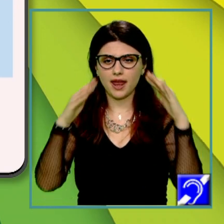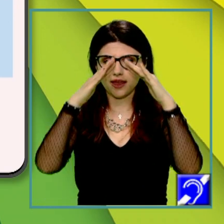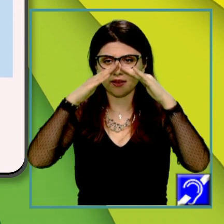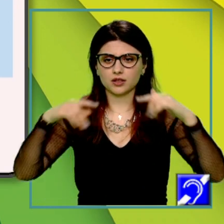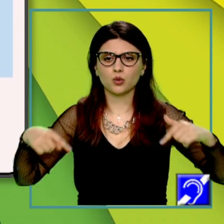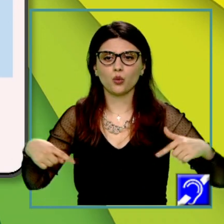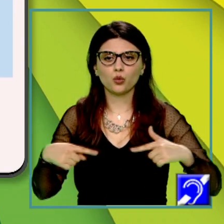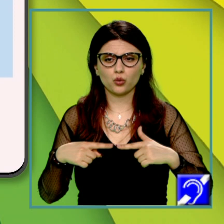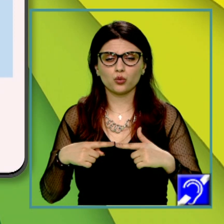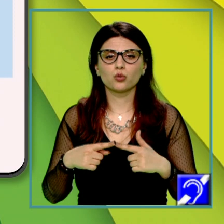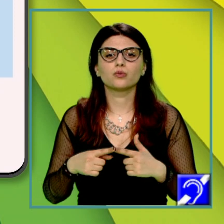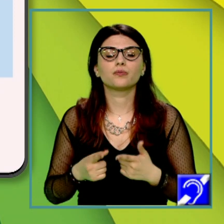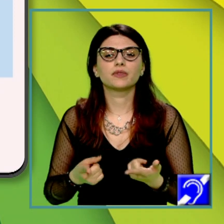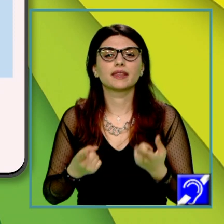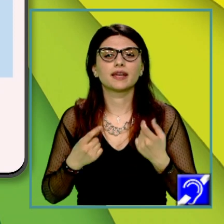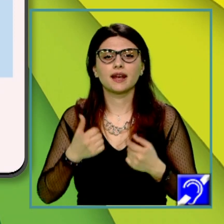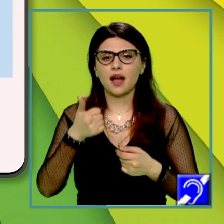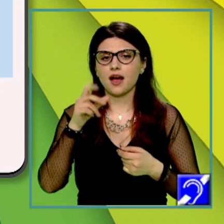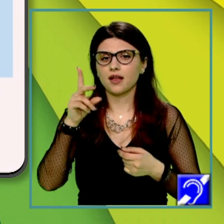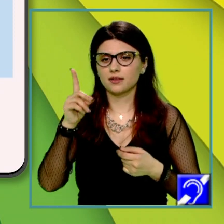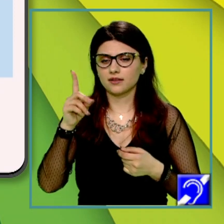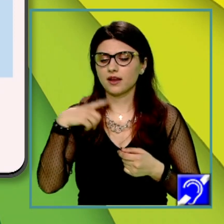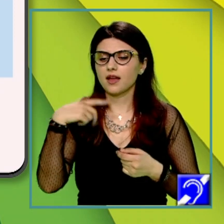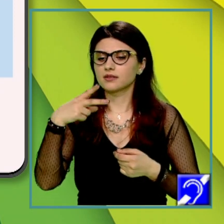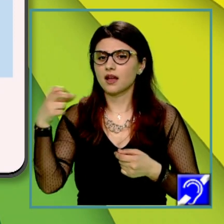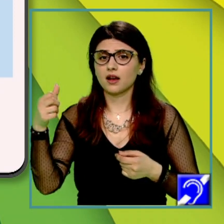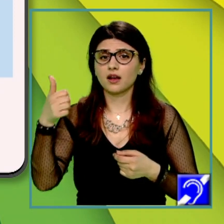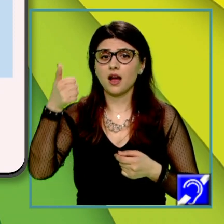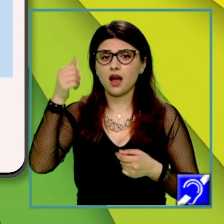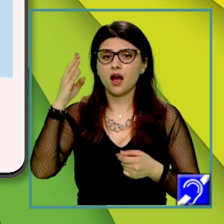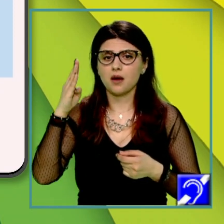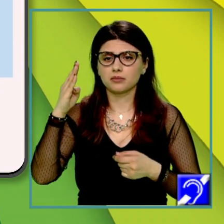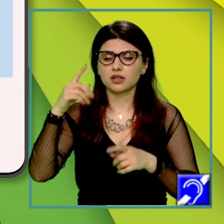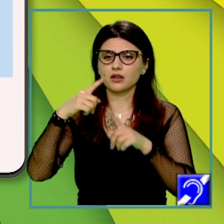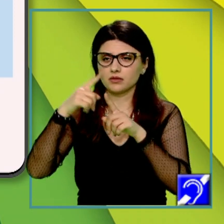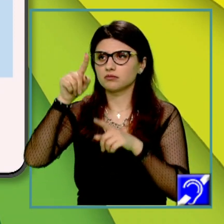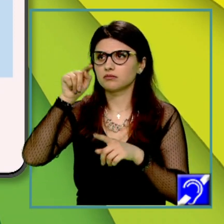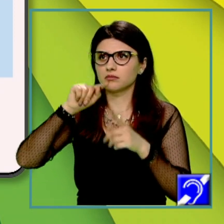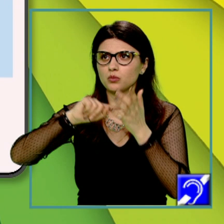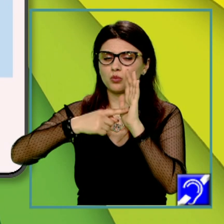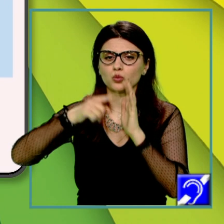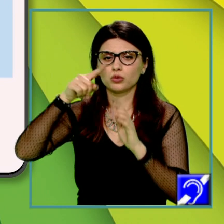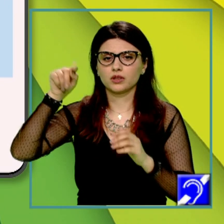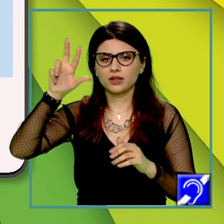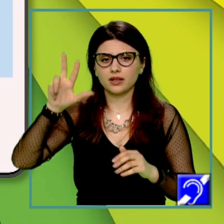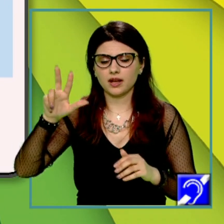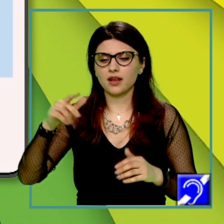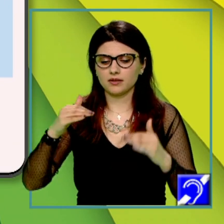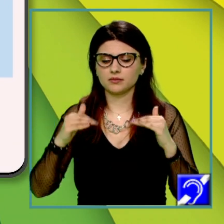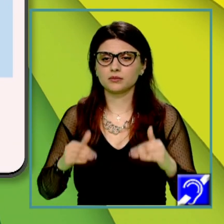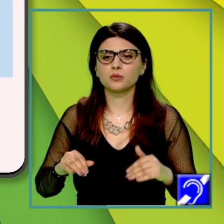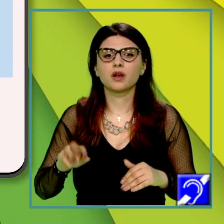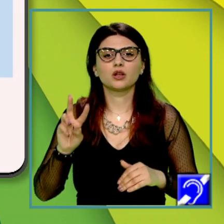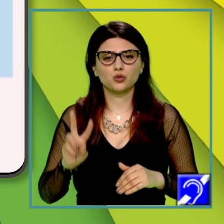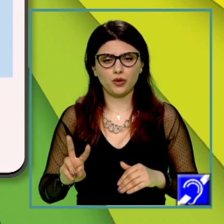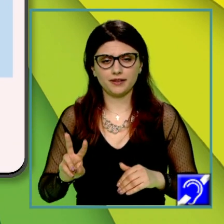din relația a d egal cu latura triunghiului ab înmulțit cu radical din 3